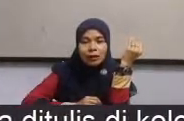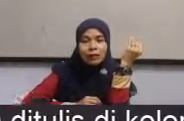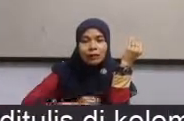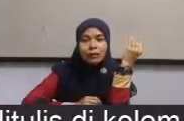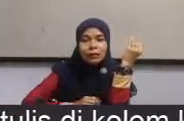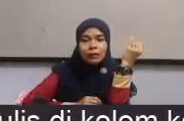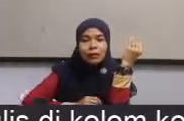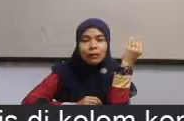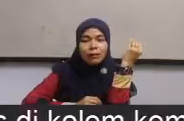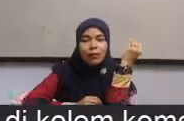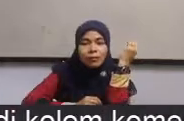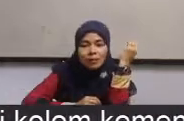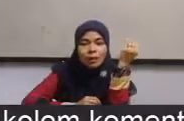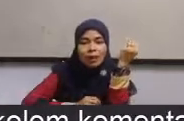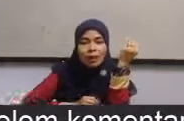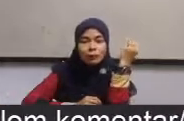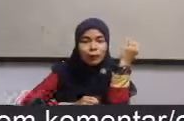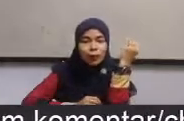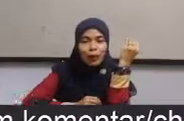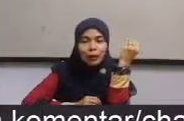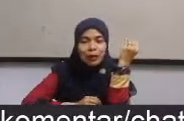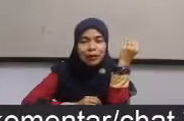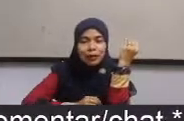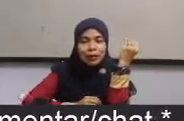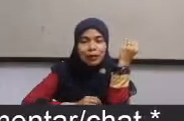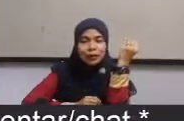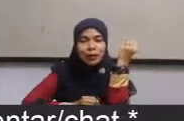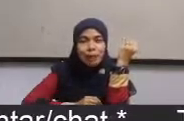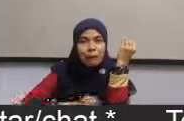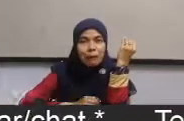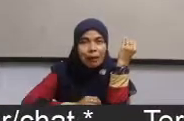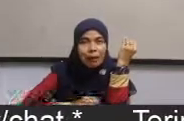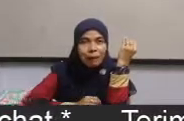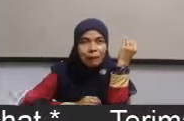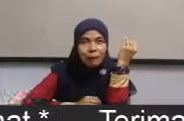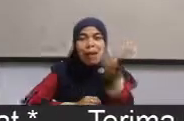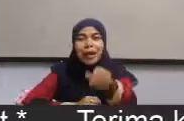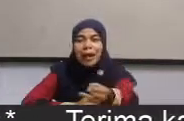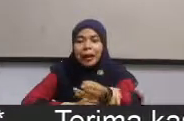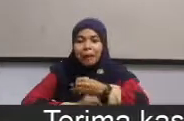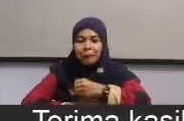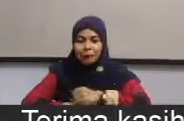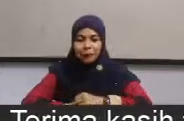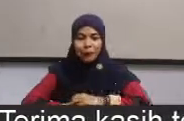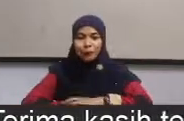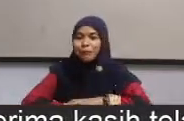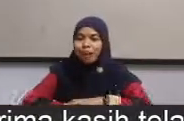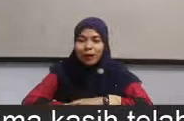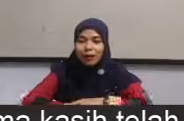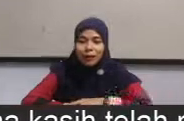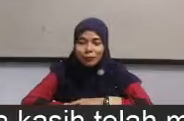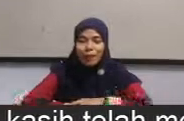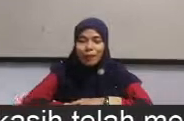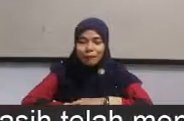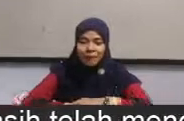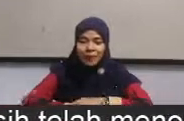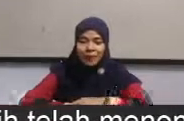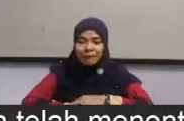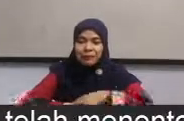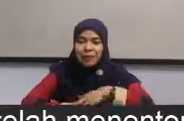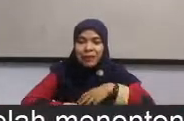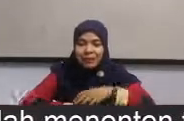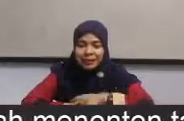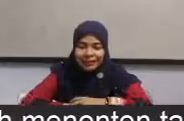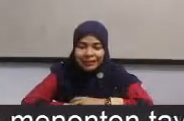dengan fungsi dan kebutuhannya berarti Contohnya apa game mau kenceng banget kalau dan game